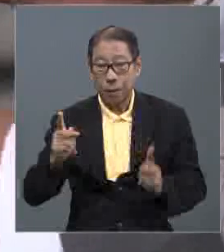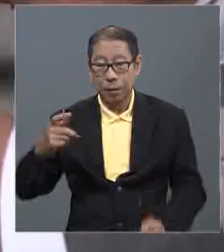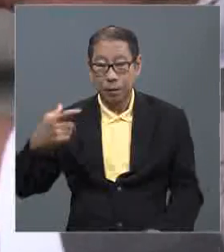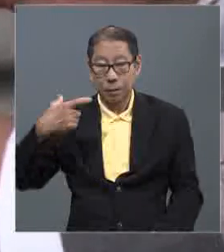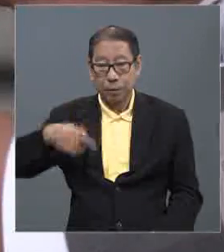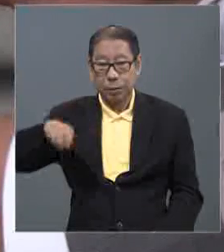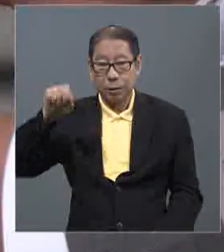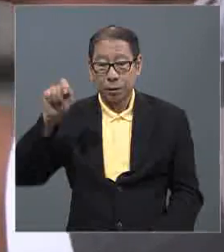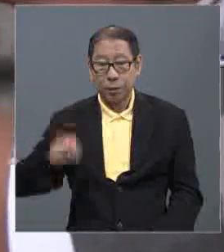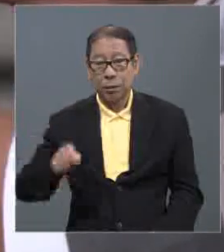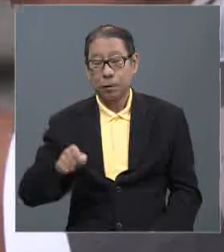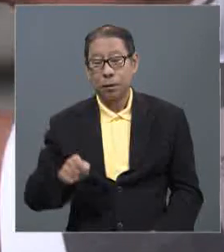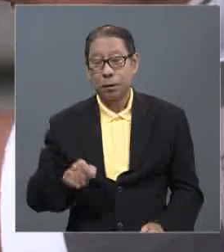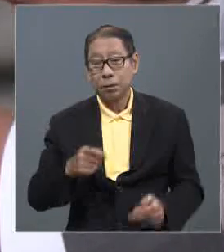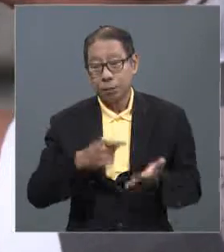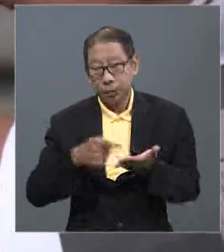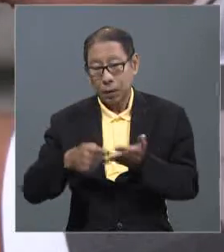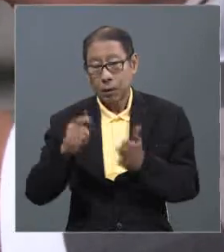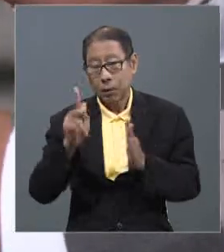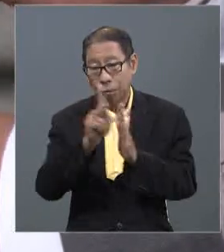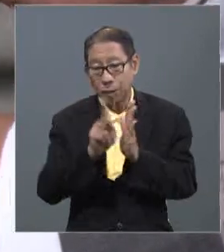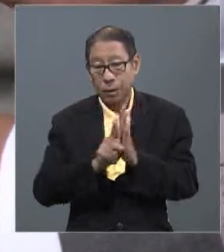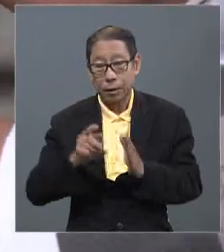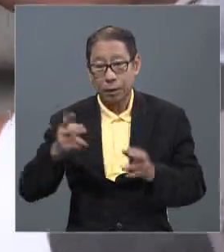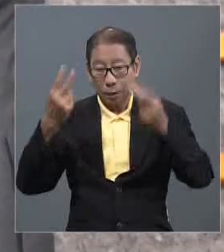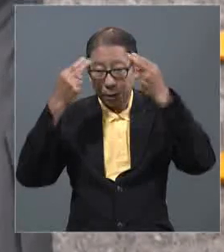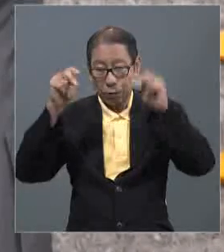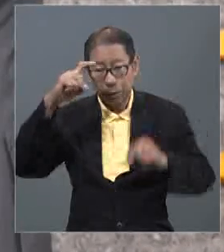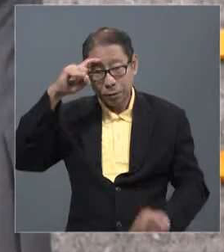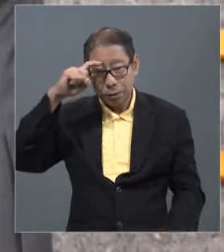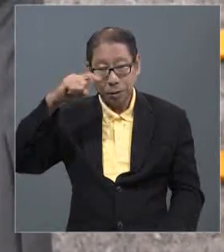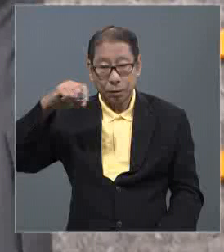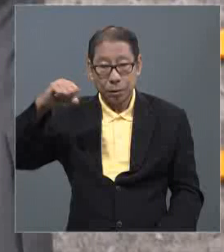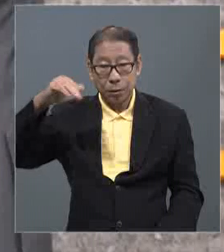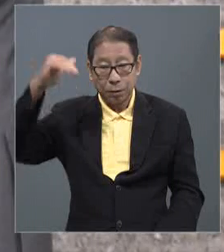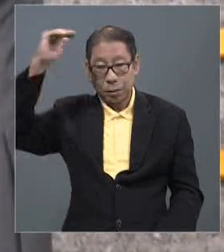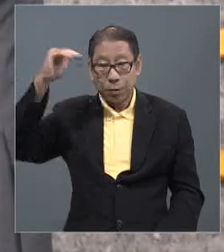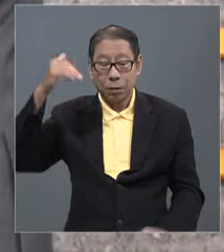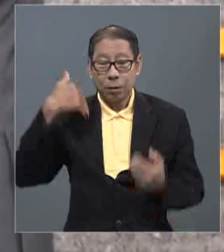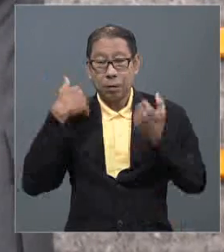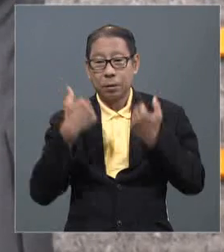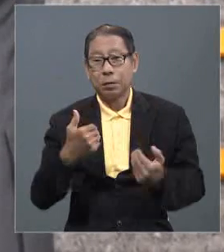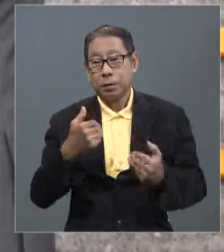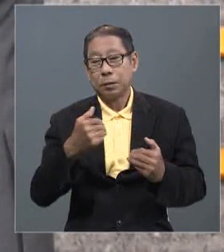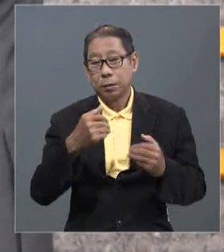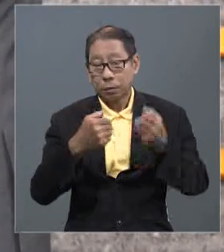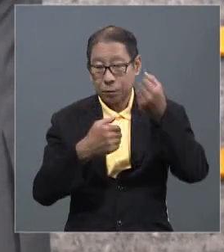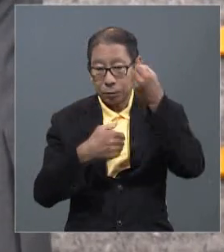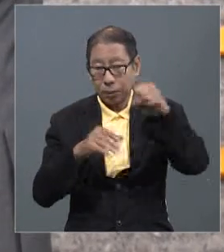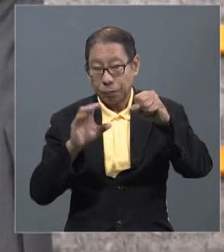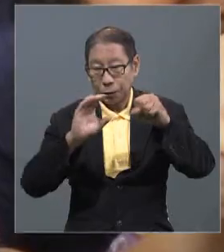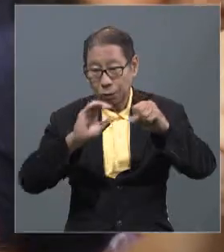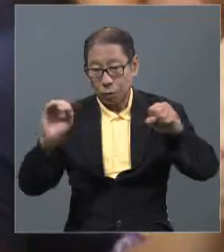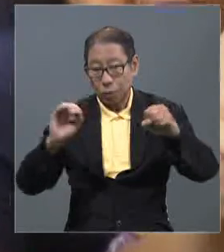ที่ปรึกษากฎหมายของนายกเนี่ยให้ความเห็นมาด้วยมติ10-0คือเป็นเอกฉันท์เลยว่าคำสั่งนี้ผิดขั้นตอนไม่ชอบด้วยกฎหม